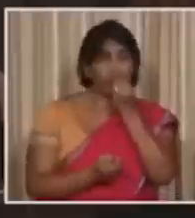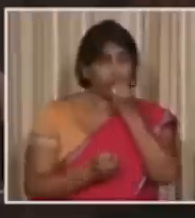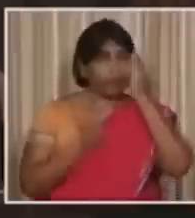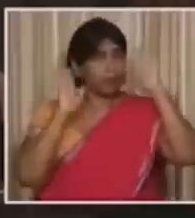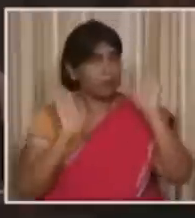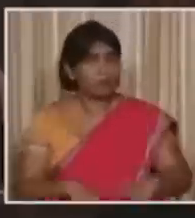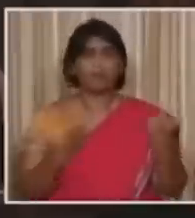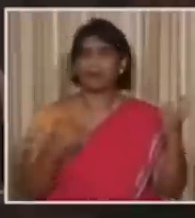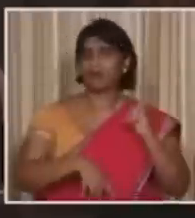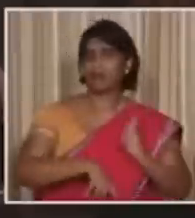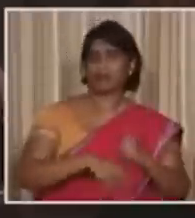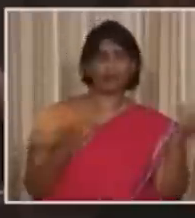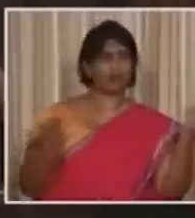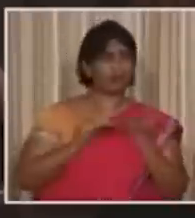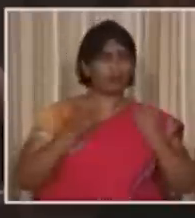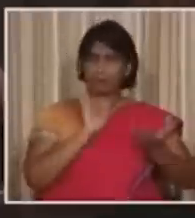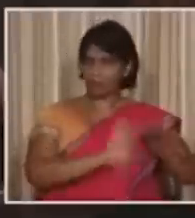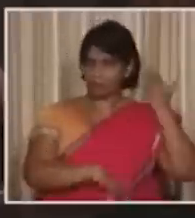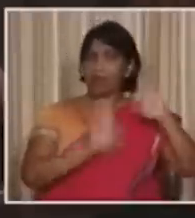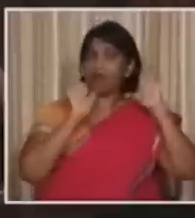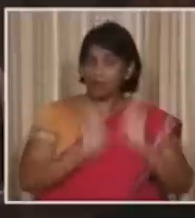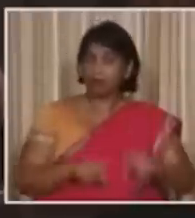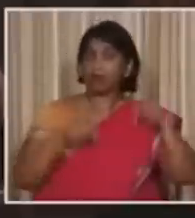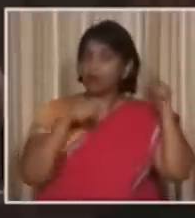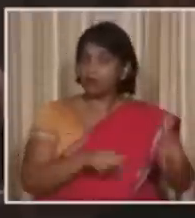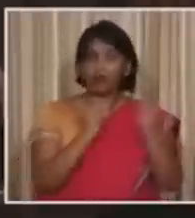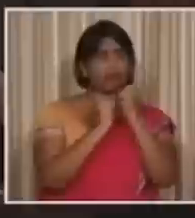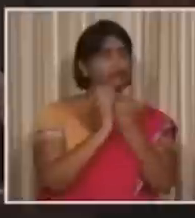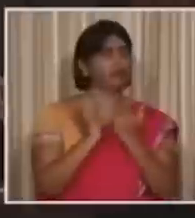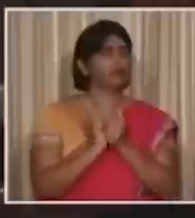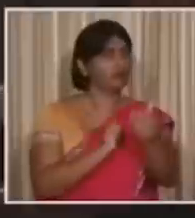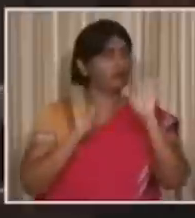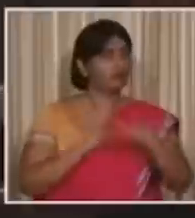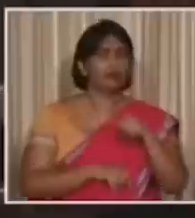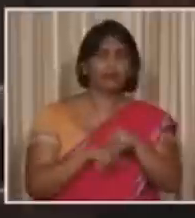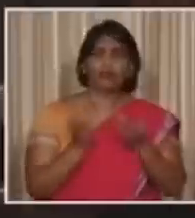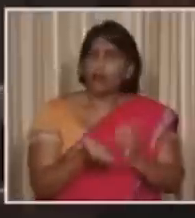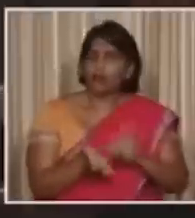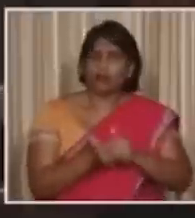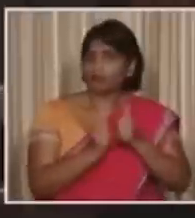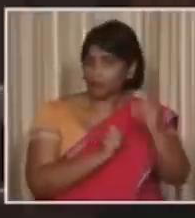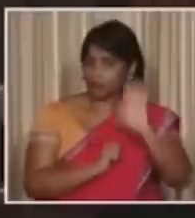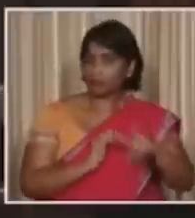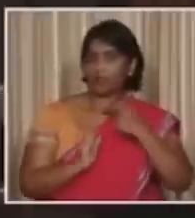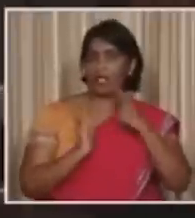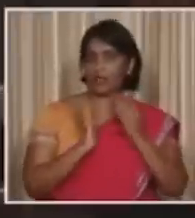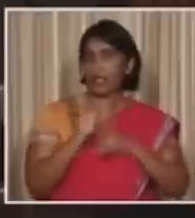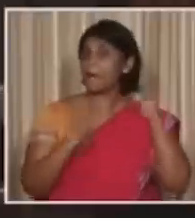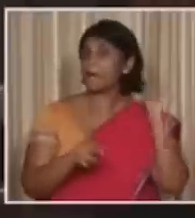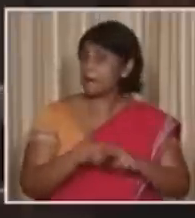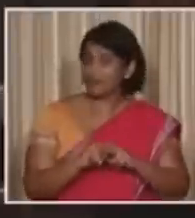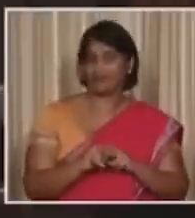இவ்வாறான இனவாத செயலில் நீங்கள் தொடருமா இருந்தால் IMF மட்டுமில்லை, இந்த நாட்டை எவராலையும் காப்பாற்ற முடியாது. இந்த தொல்பொருள் செயலனையும் தொல்பொருள்